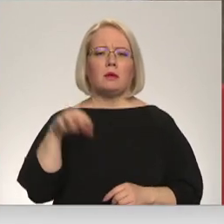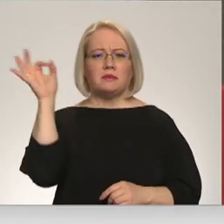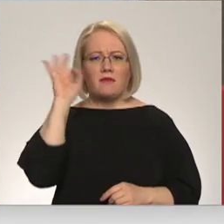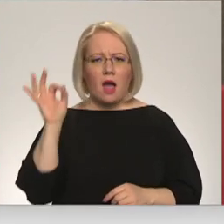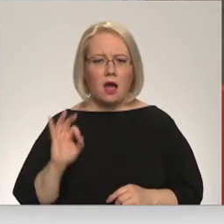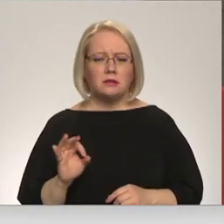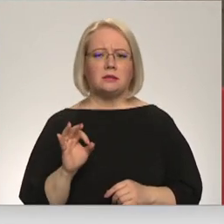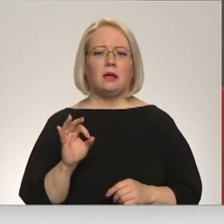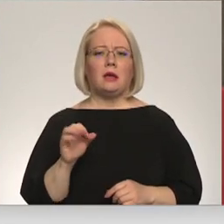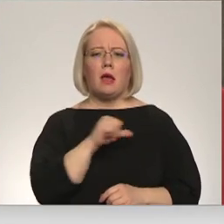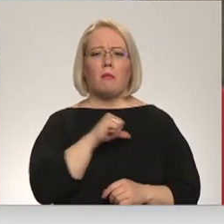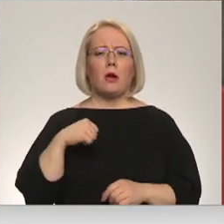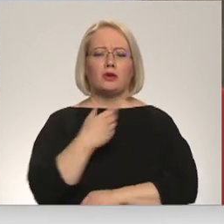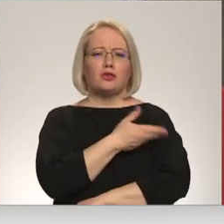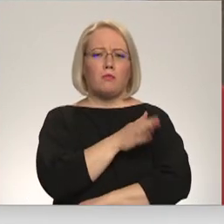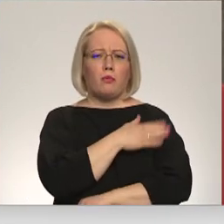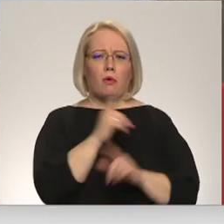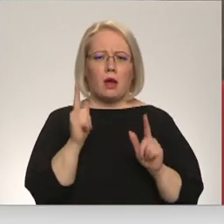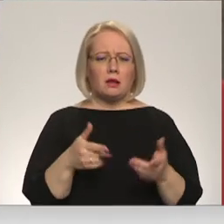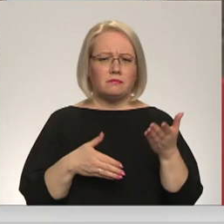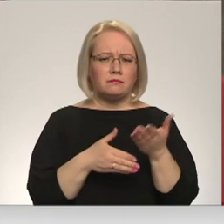Vācijas, pašu poļu,